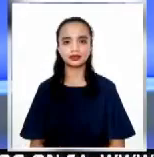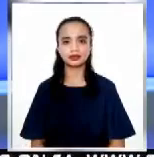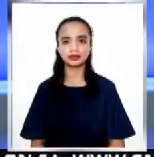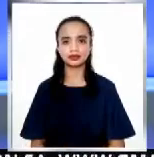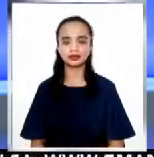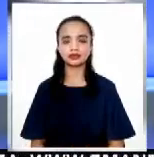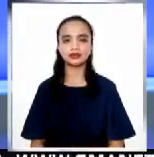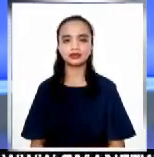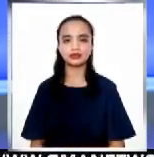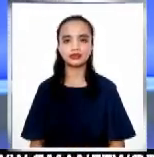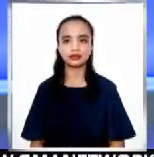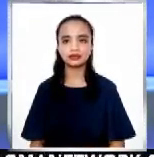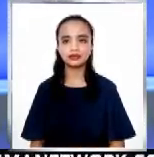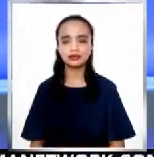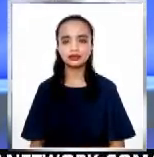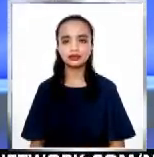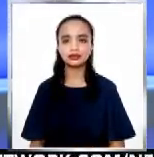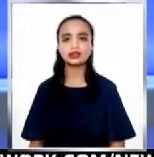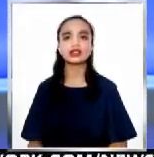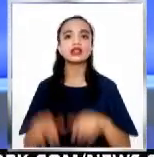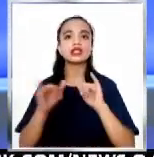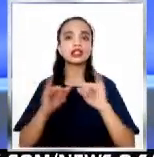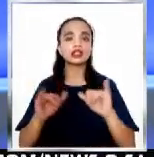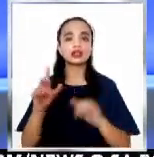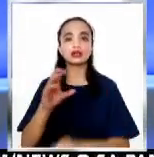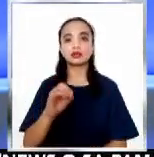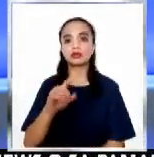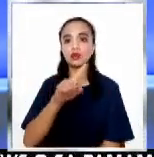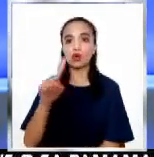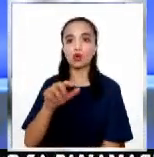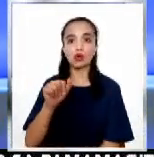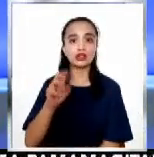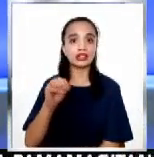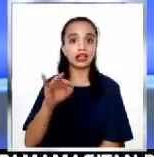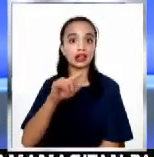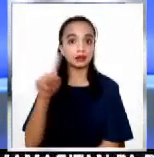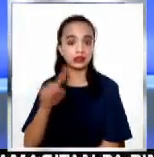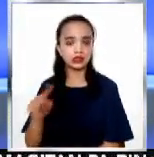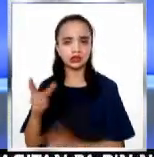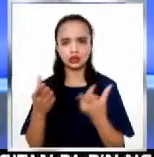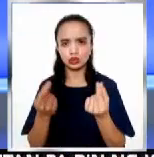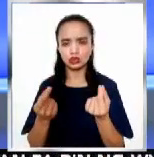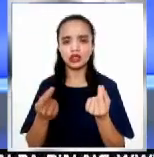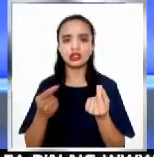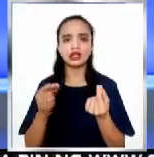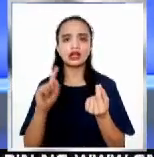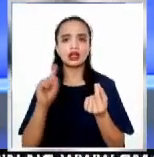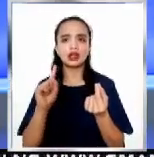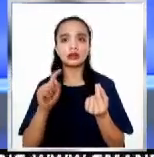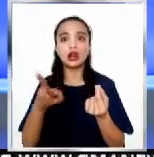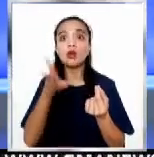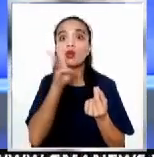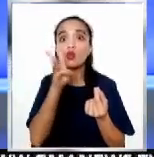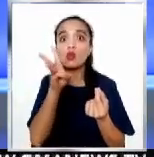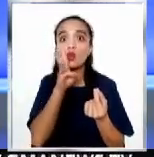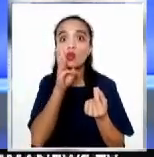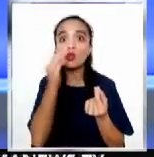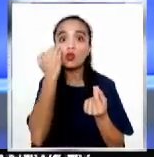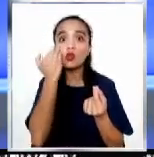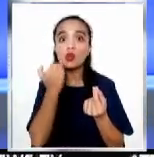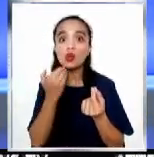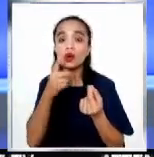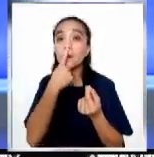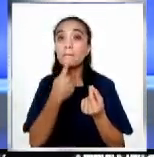pangamba sa mga tigalunson ng Osamis pati na Pampanga ang pamumula po ng tubig sa kanilang dagat at sa